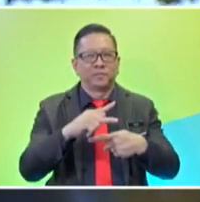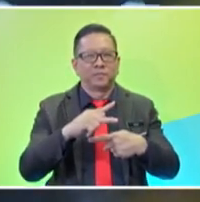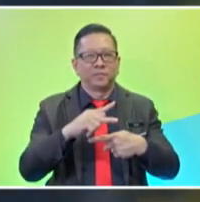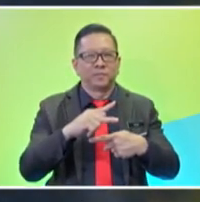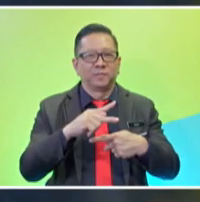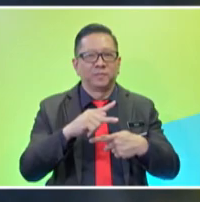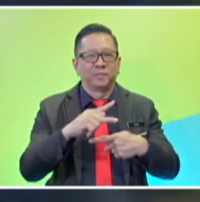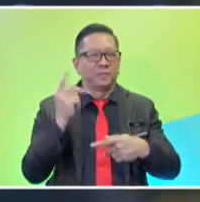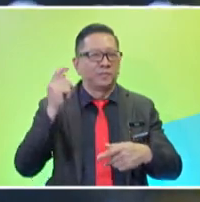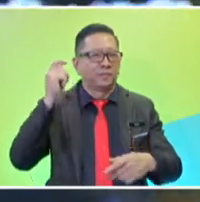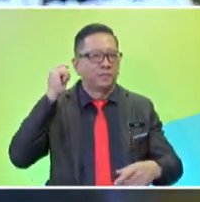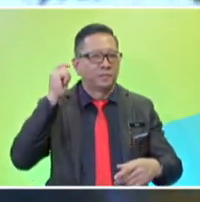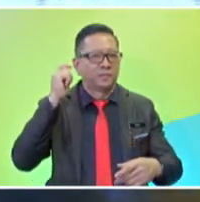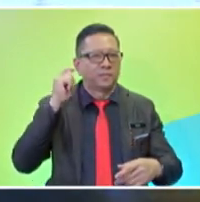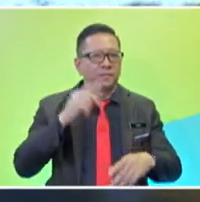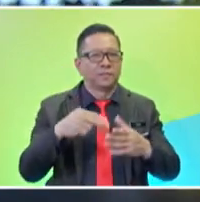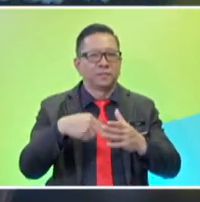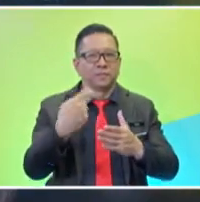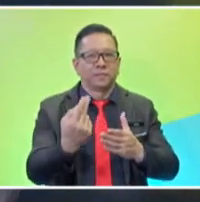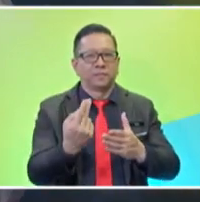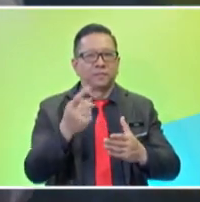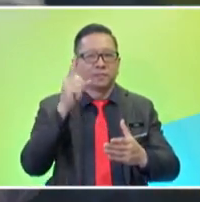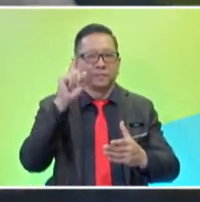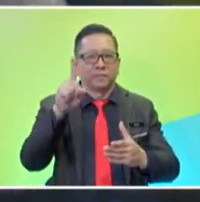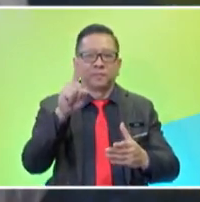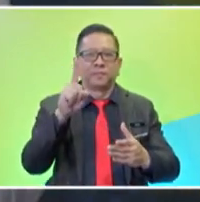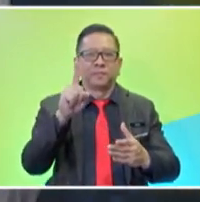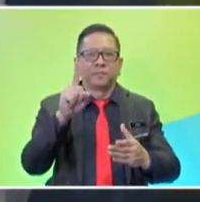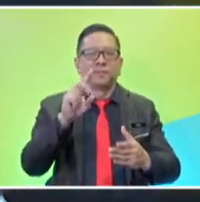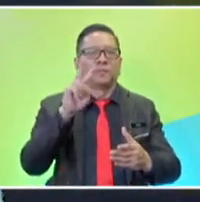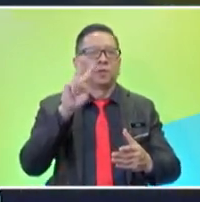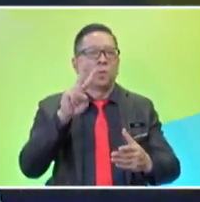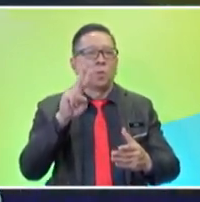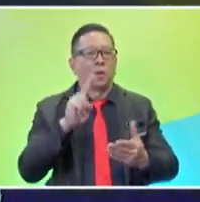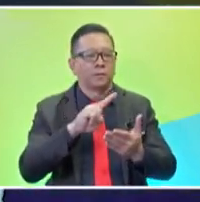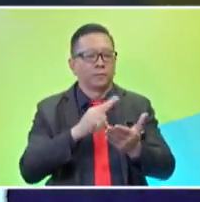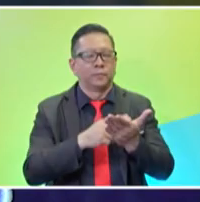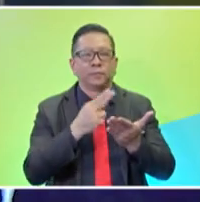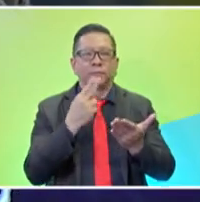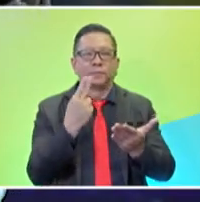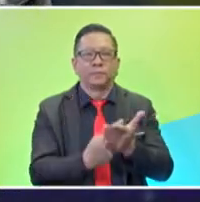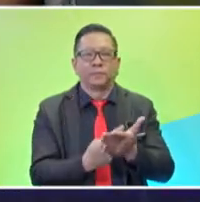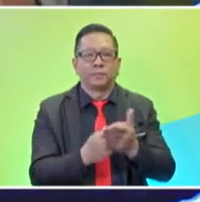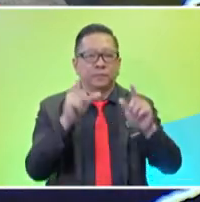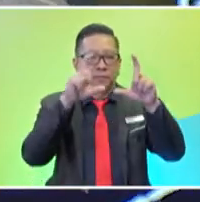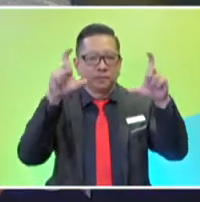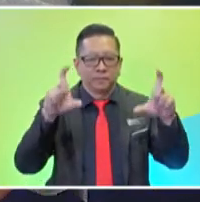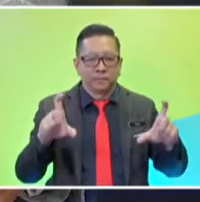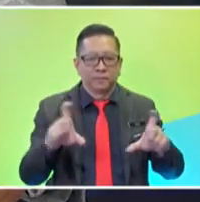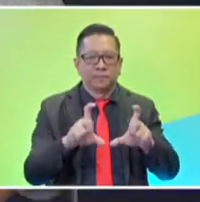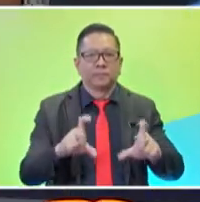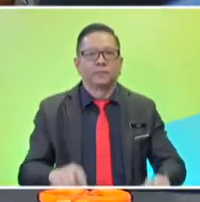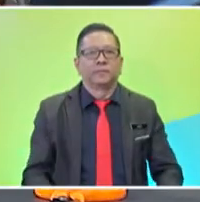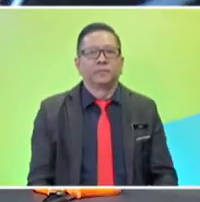tadi kita udah dapat menghasilkan 1 dan juga 2 unit sebagai bingkai utama Baiklah